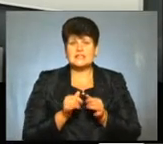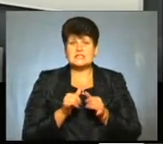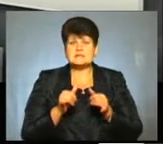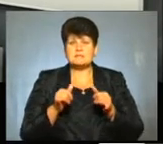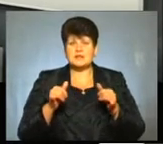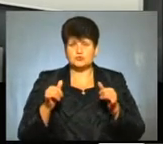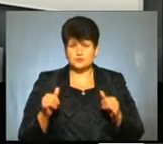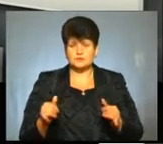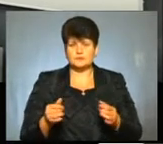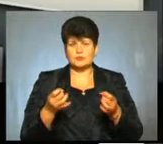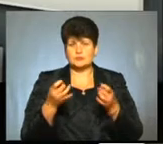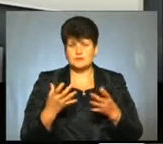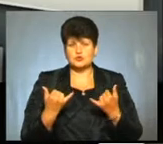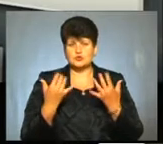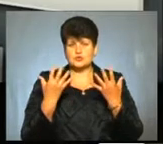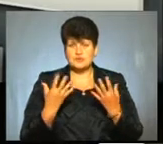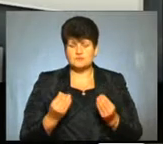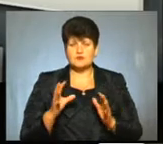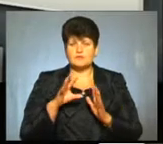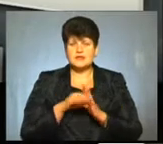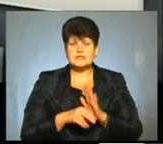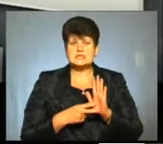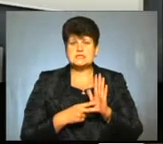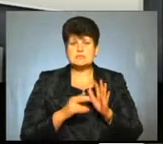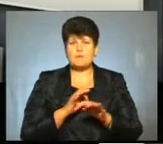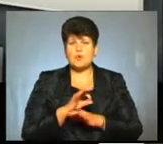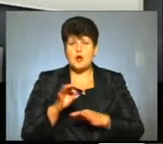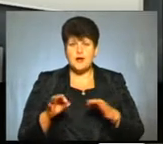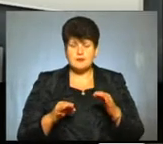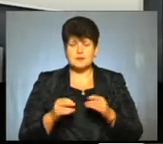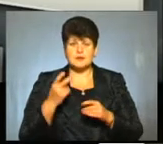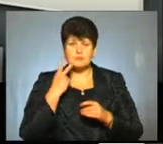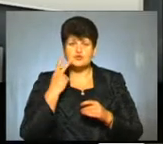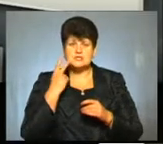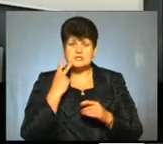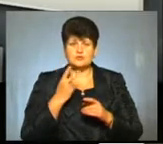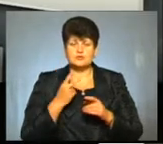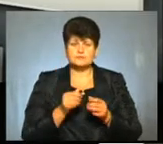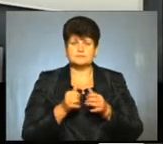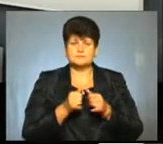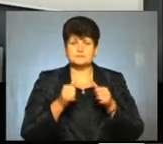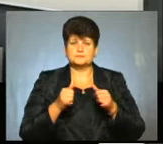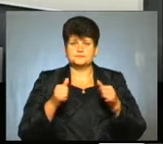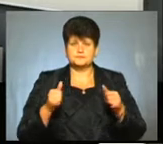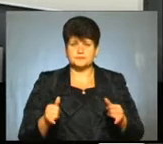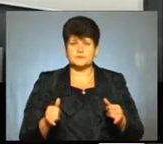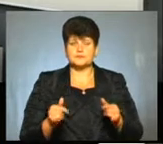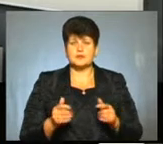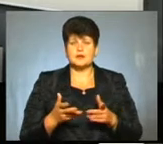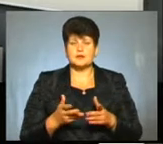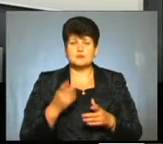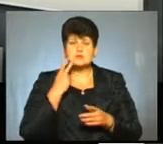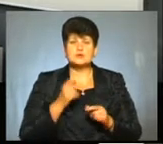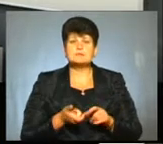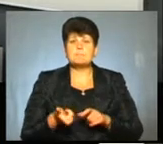їхня збільшуватися, бо елементарно до сьогоднішній день ми вже внесли в систему 7 проєктів, і проєкти постійно наступають, приходять